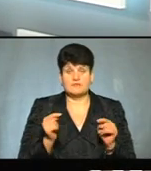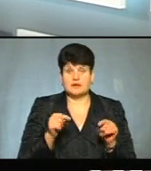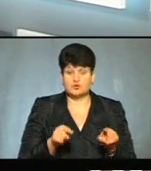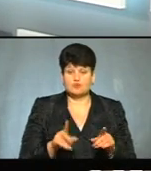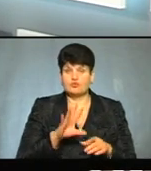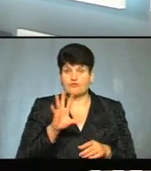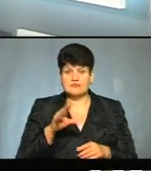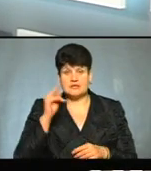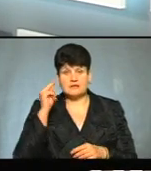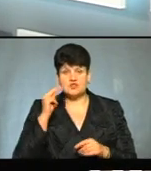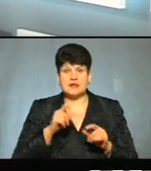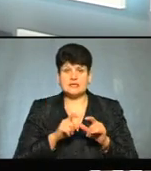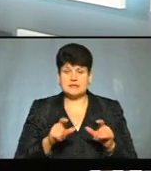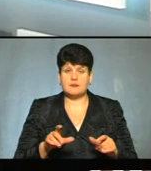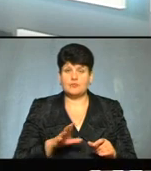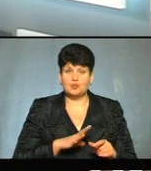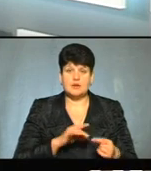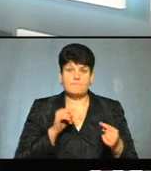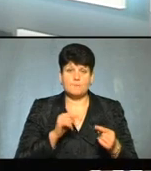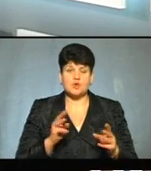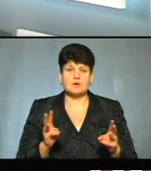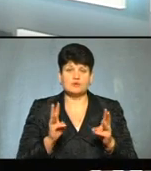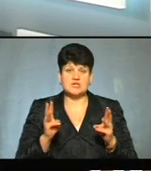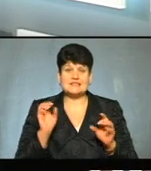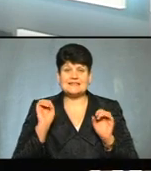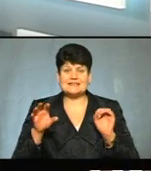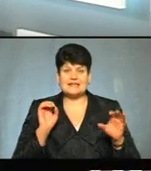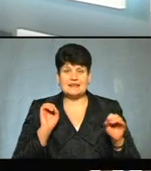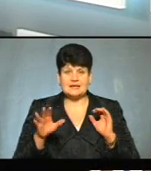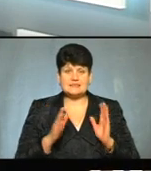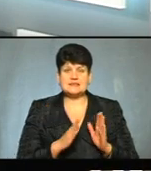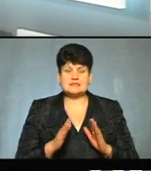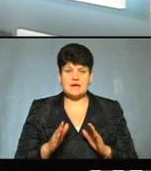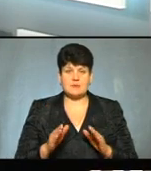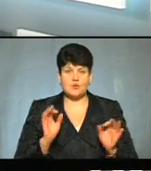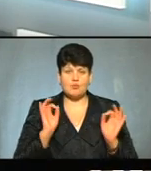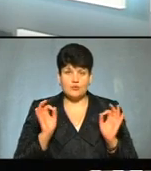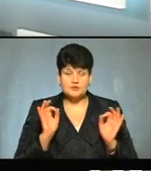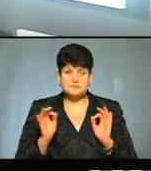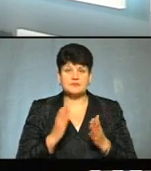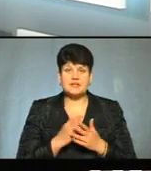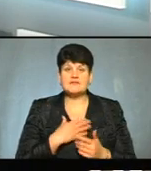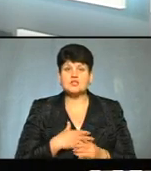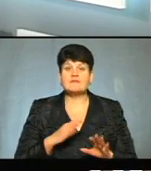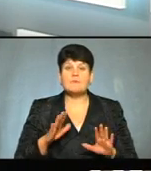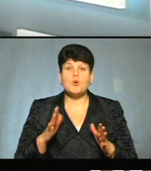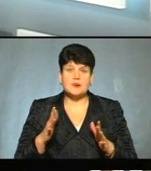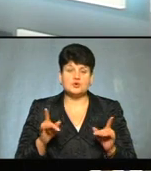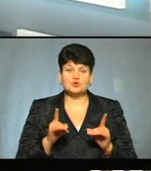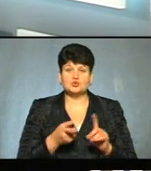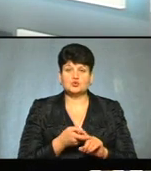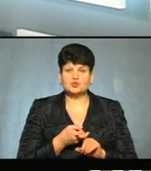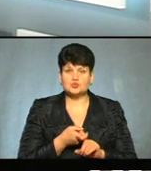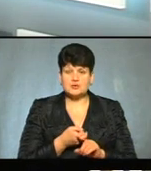того, щоб у всіх навчальних закладах була протипожежна сигналізація та система оповіщення. Але є один важливий момент.